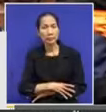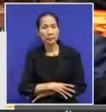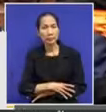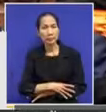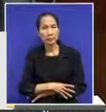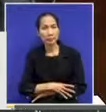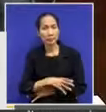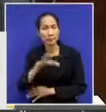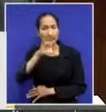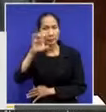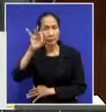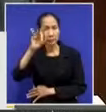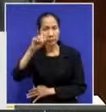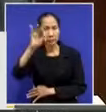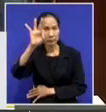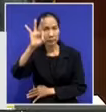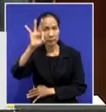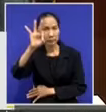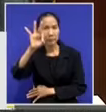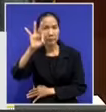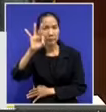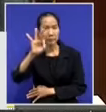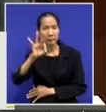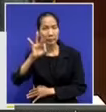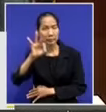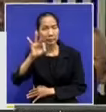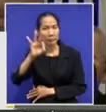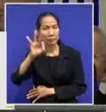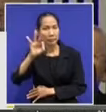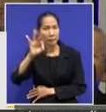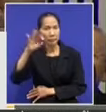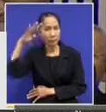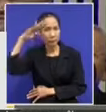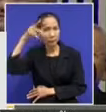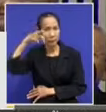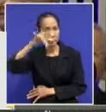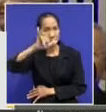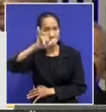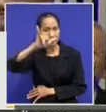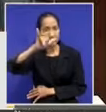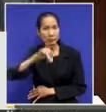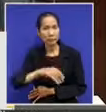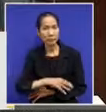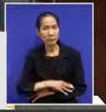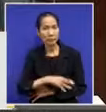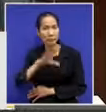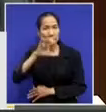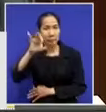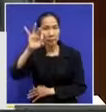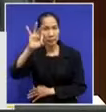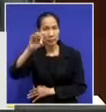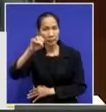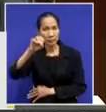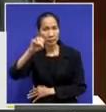กิจครับ 589นายสมศักดิ์โชติรัตนสิริ พลเอกประยุทธ์จันโอชาครับ